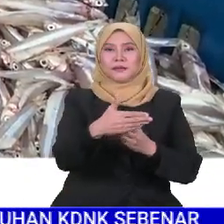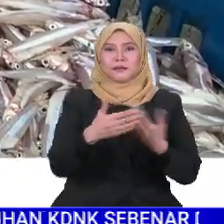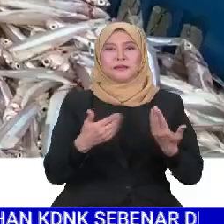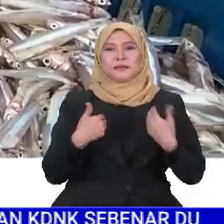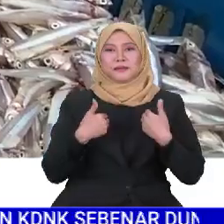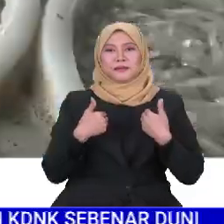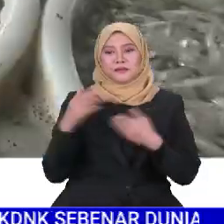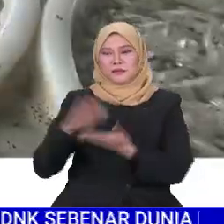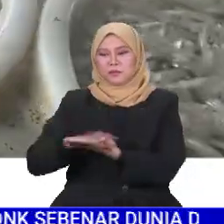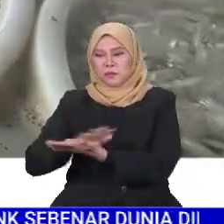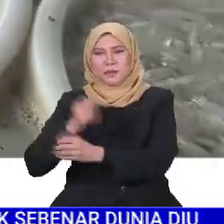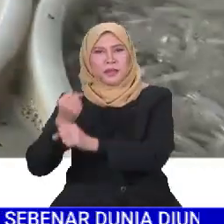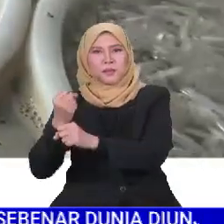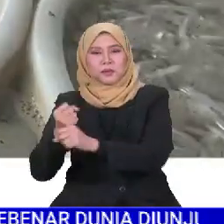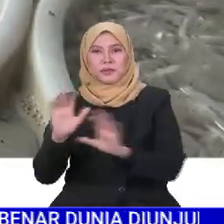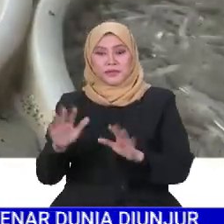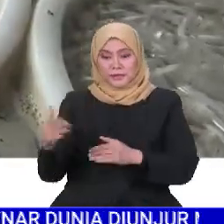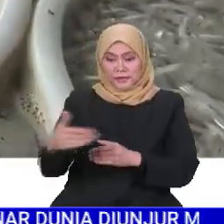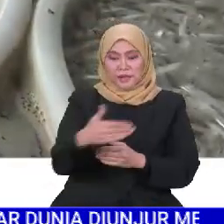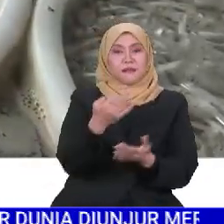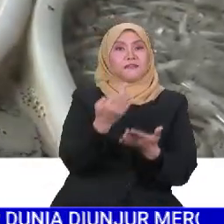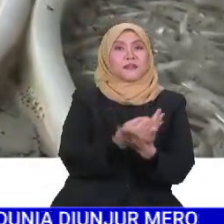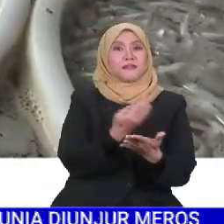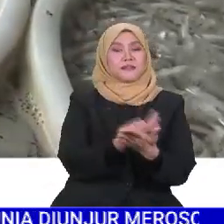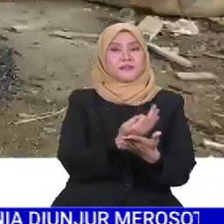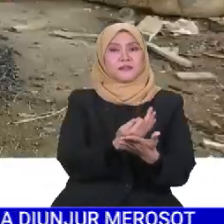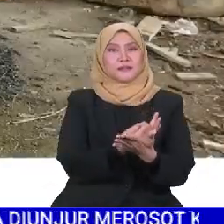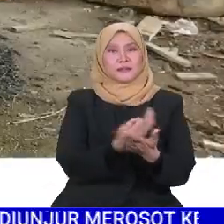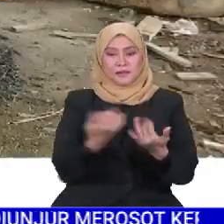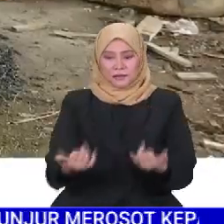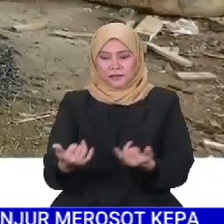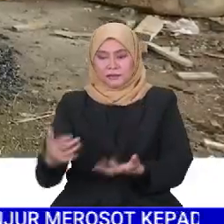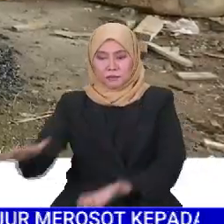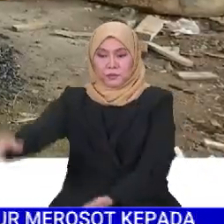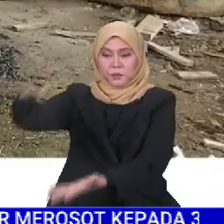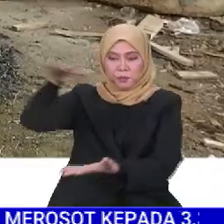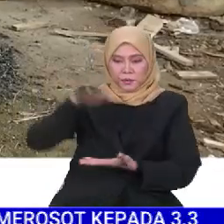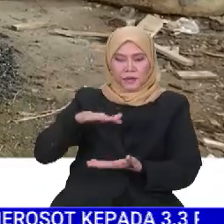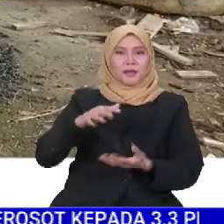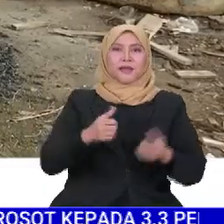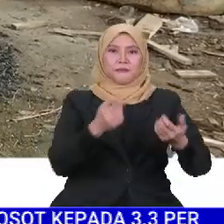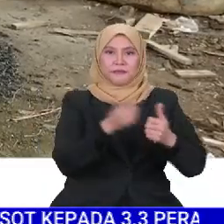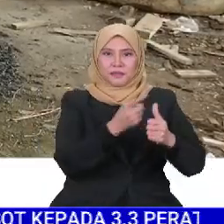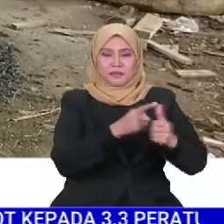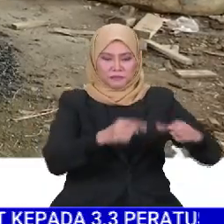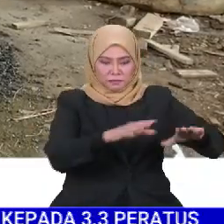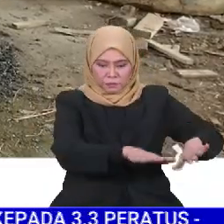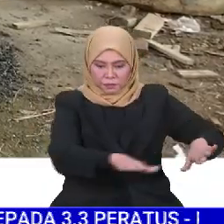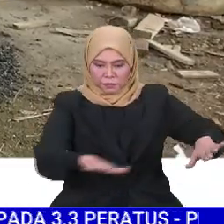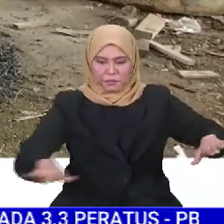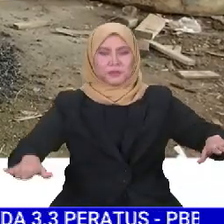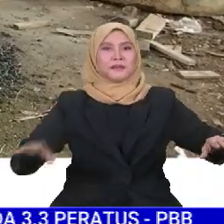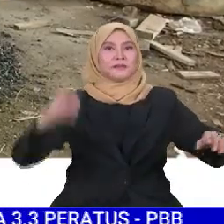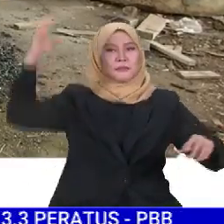ikan tu capur air batu dah kan. Kita dah ikan, kita ikan ikan hari ni kita dikebul dulu ini. Jemur dulu. Kena malik, kalau panas